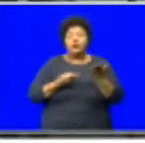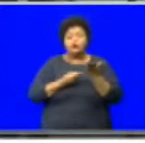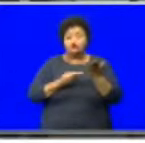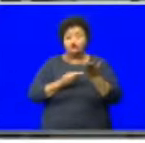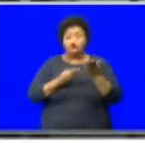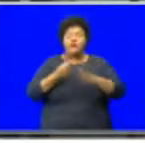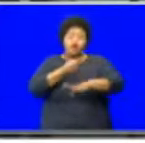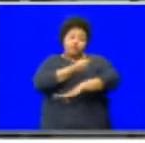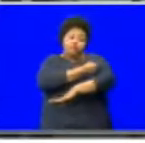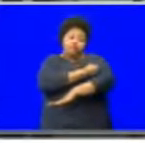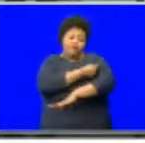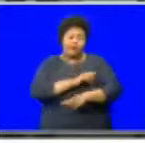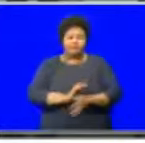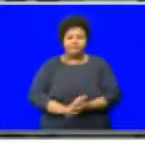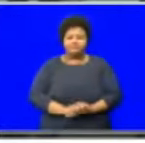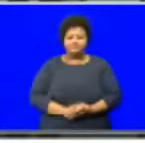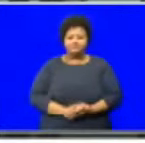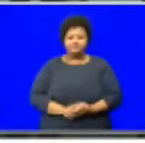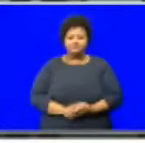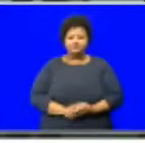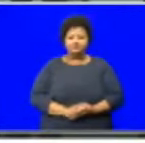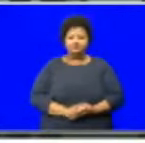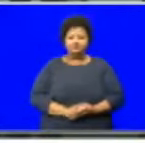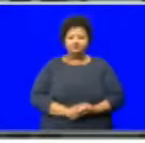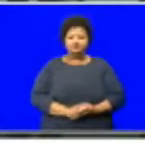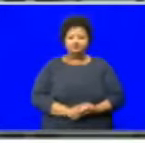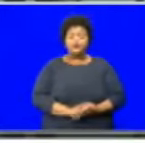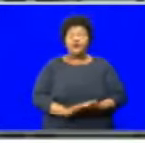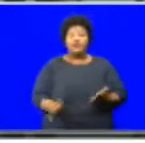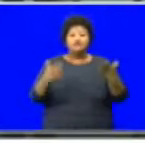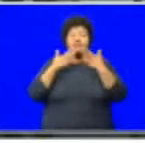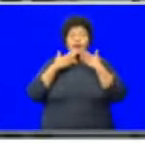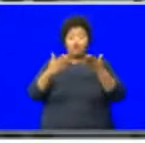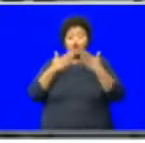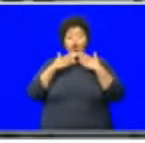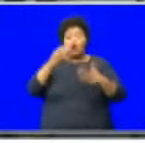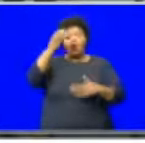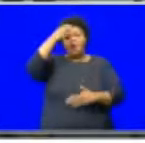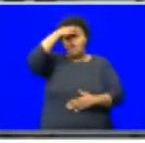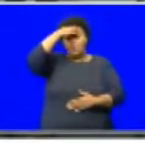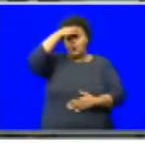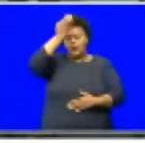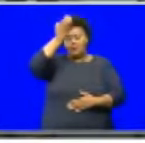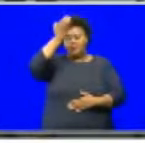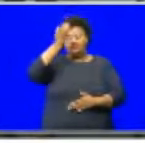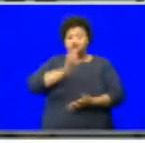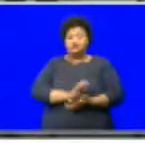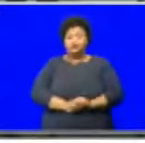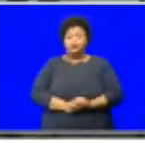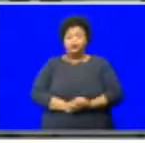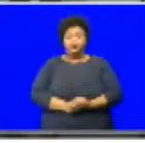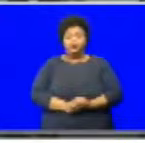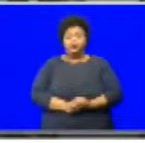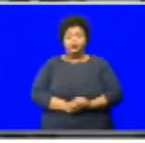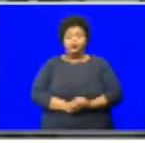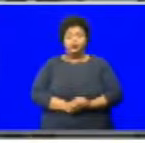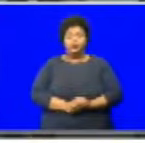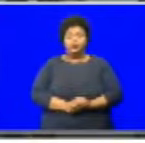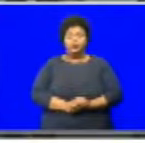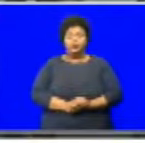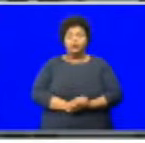umuntu akathathe ukubonga kakhulu kubaholi belive lebasivumele ukuthi singabavumela